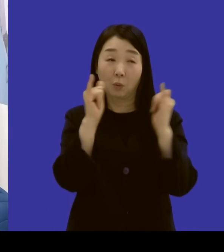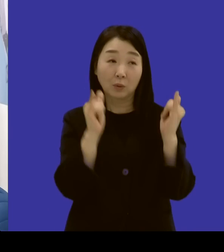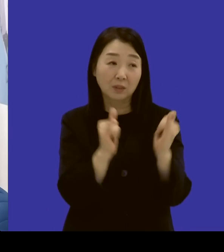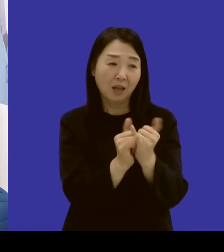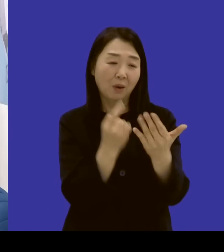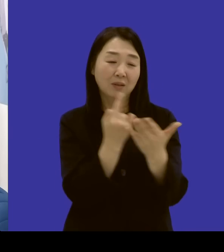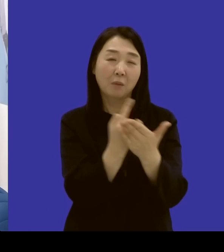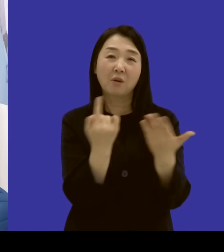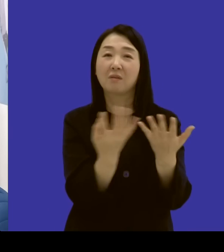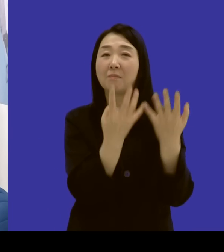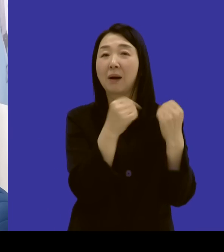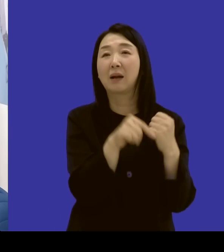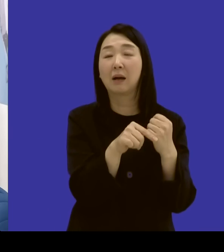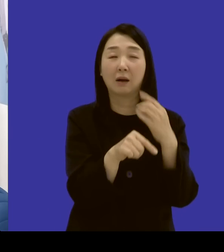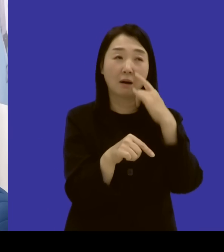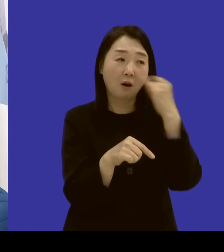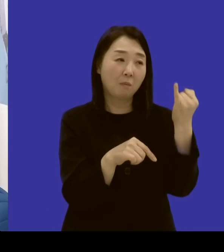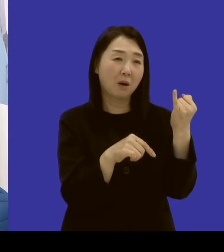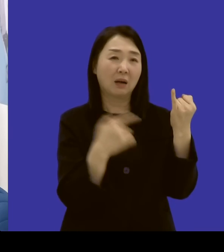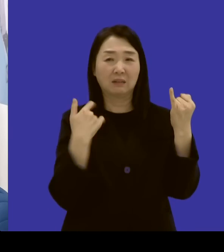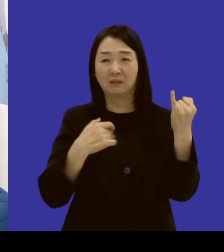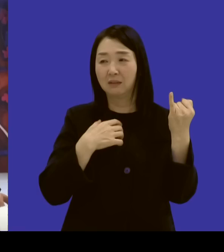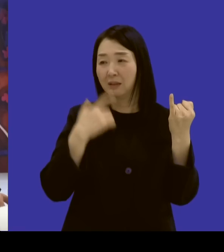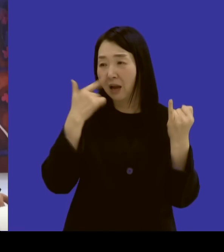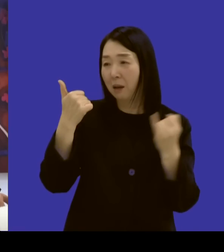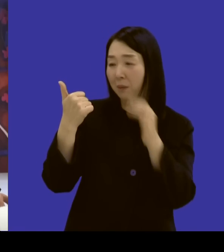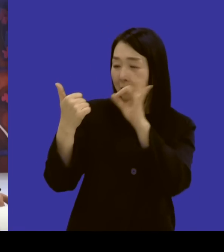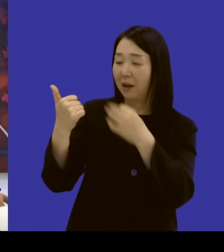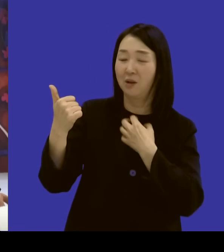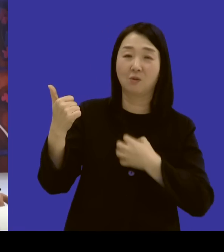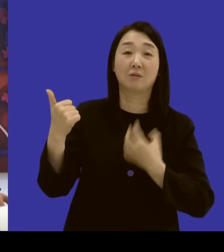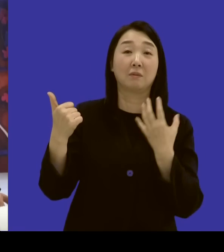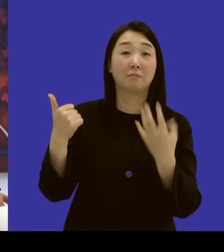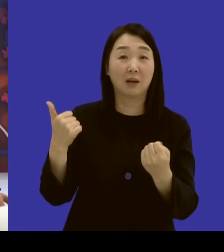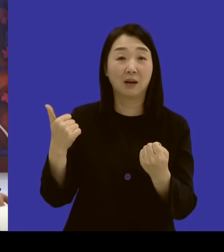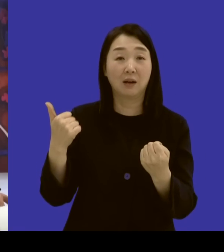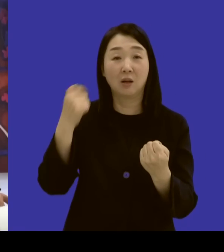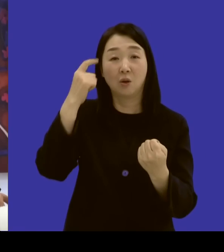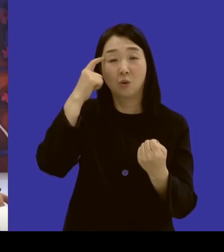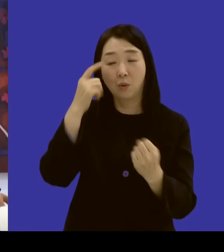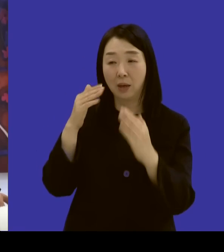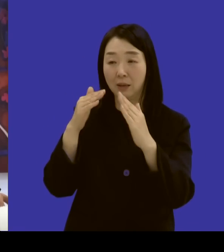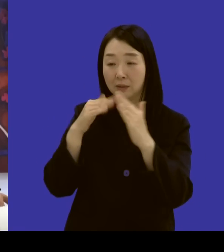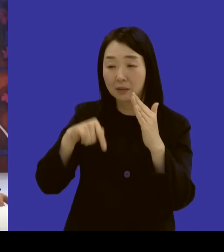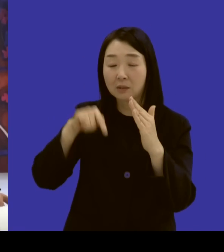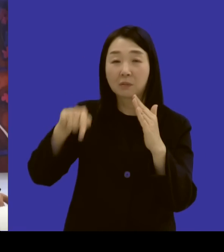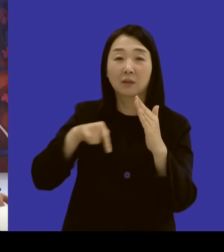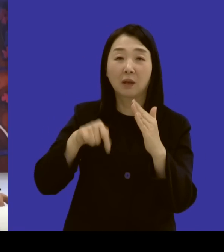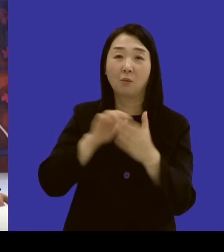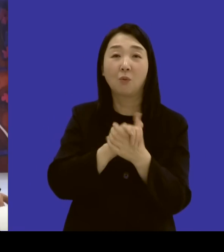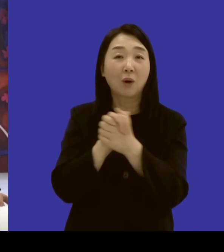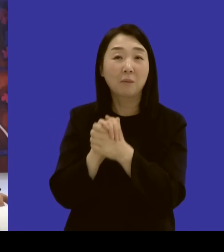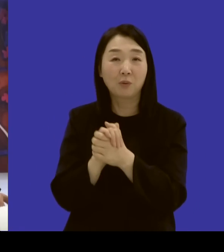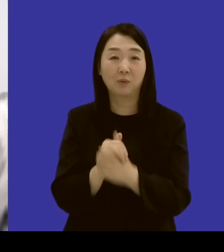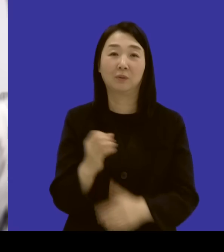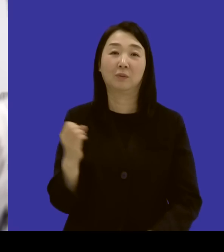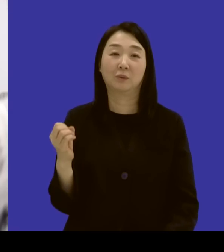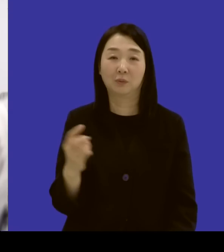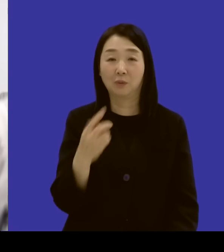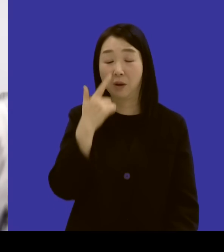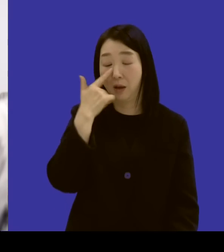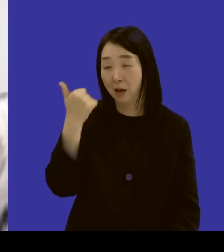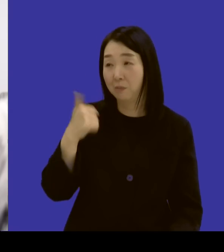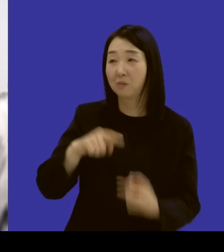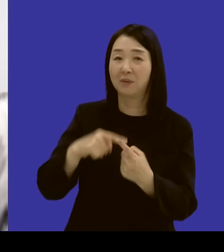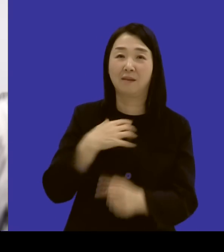하셨기 때문에 어머님께서는 늘 걱정을 하셨던 것 같아요. 그러니까 이 집안에 대한 그러니까 화목 또 그